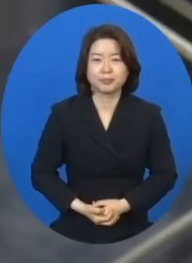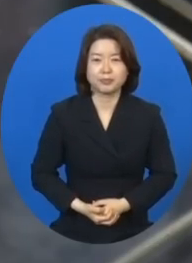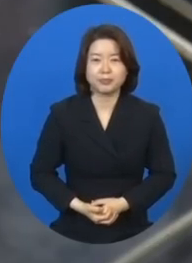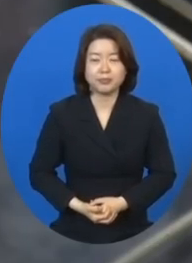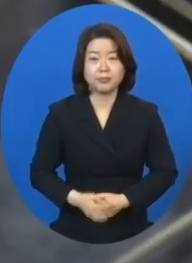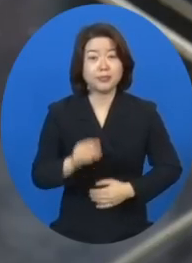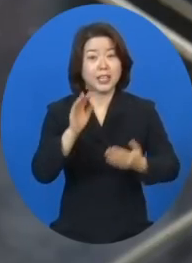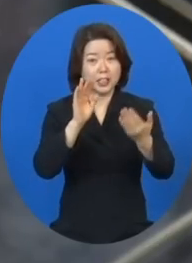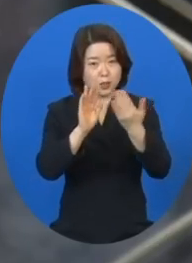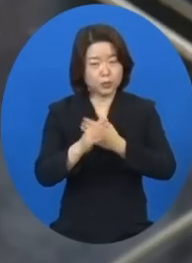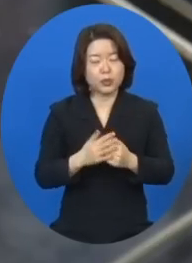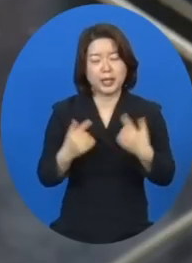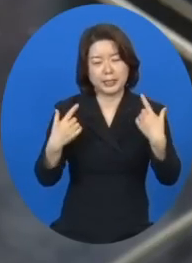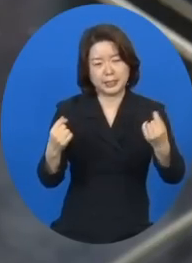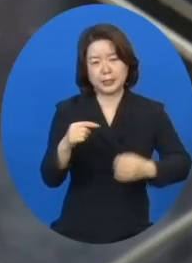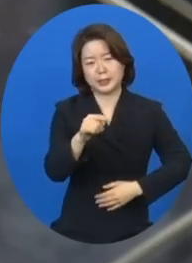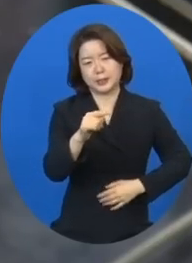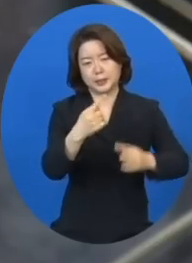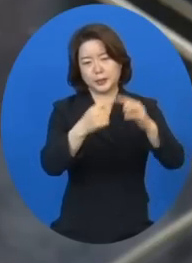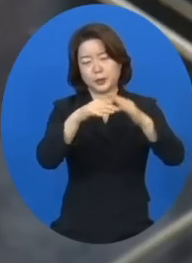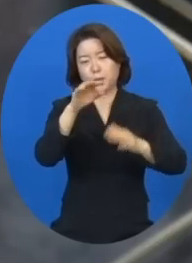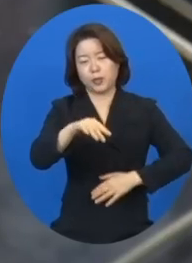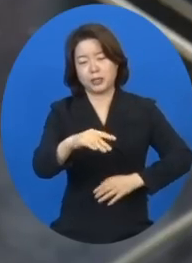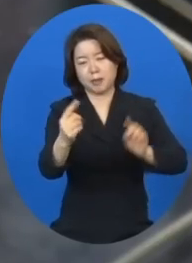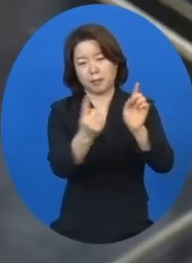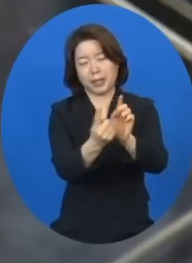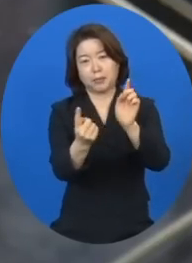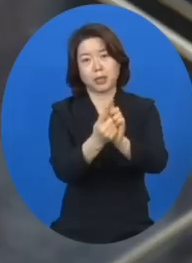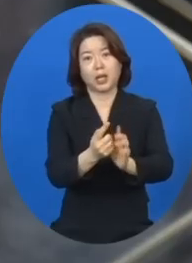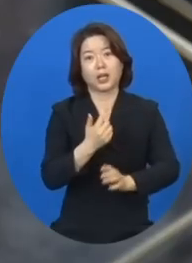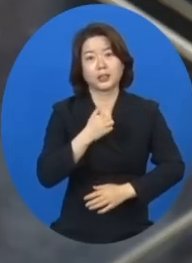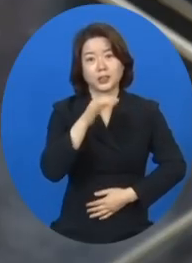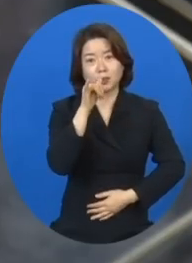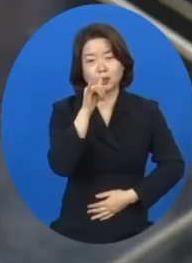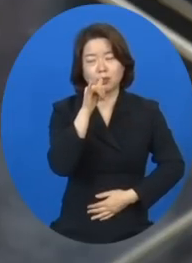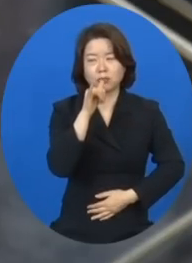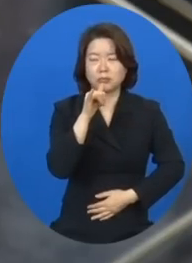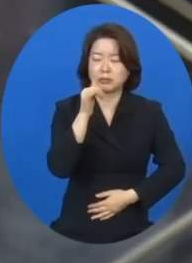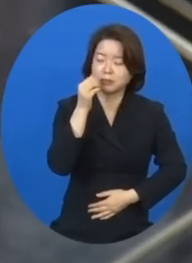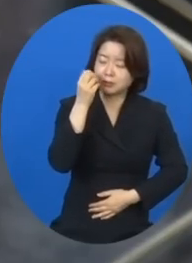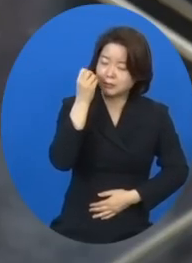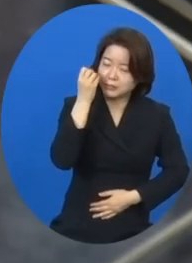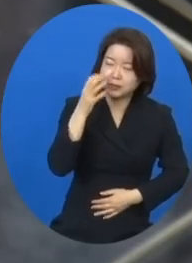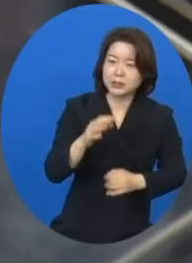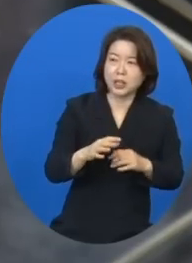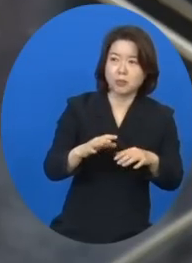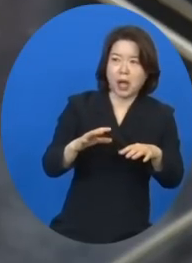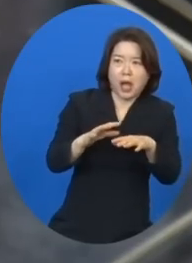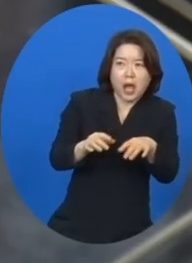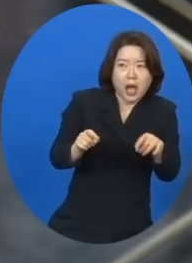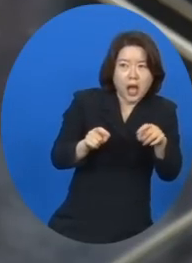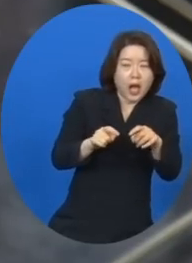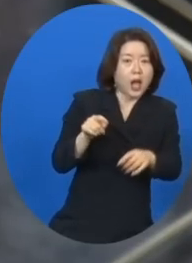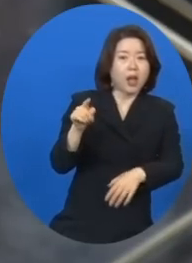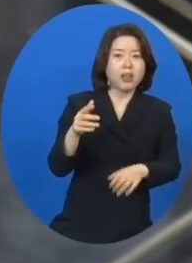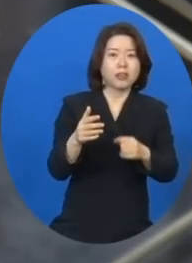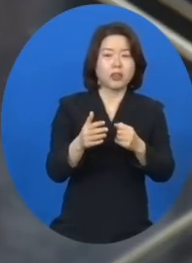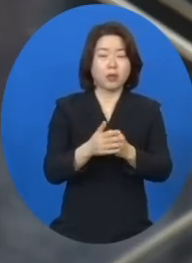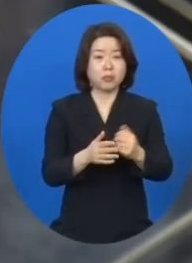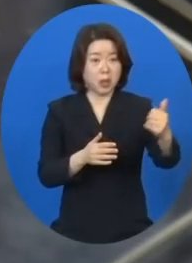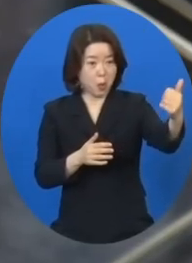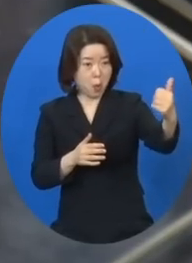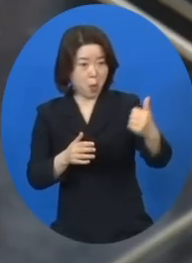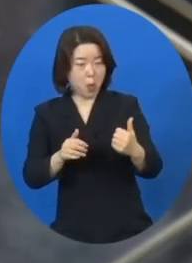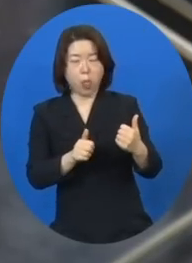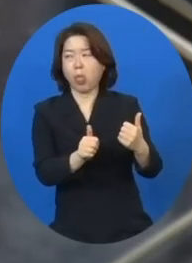그 후에 여전히 그분을 교회에서 배웠습니다. 왠지 모를 두려움에 그분을 피하게 되더라고요.